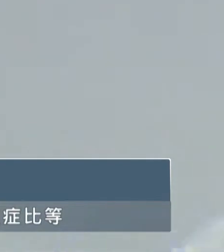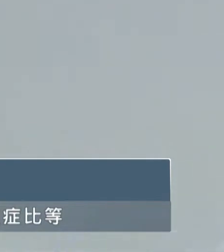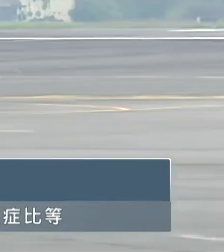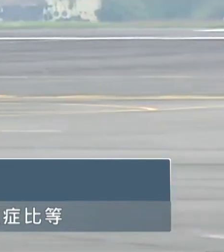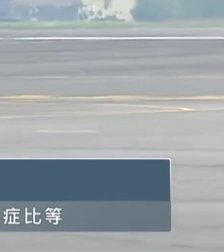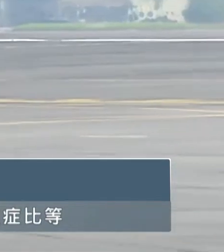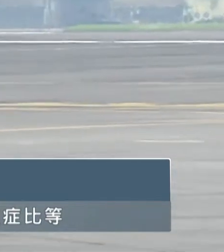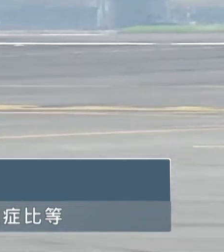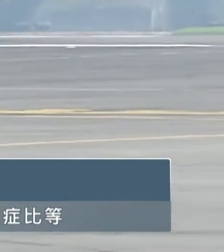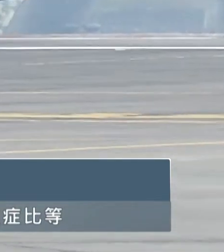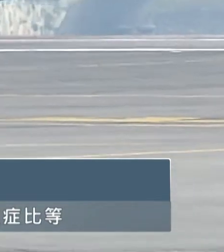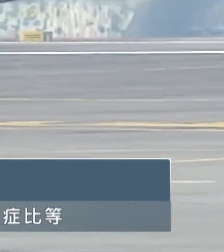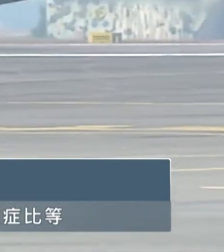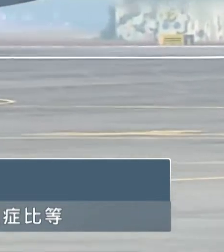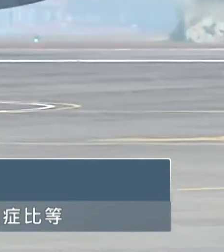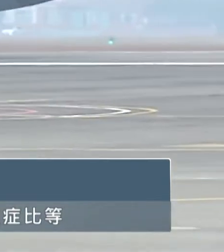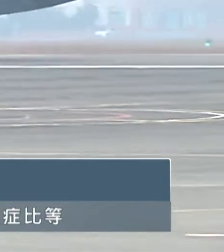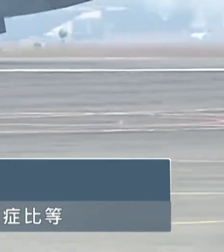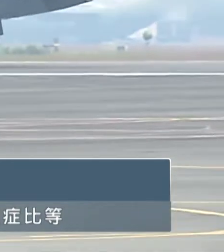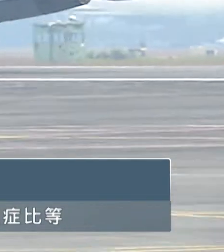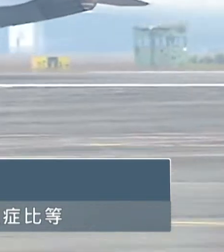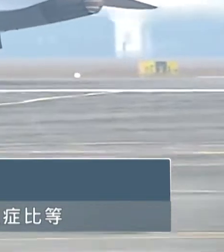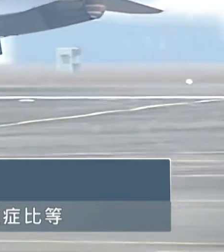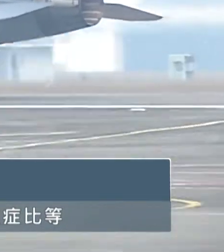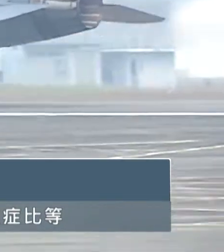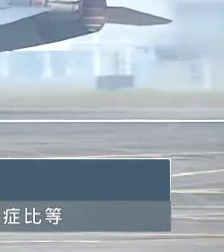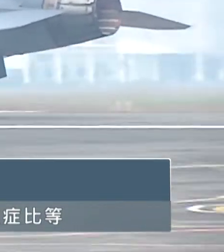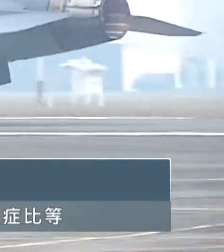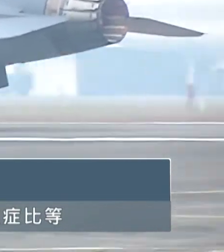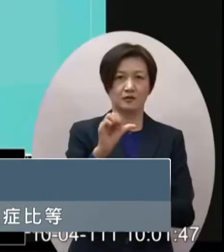5次的特别预算，总 total 已经到了